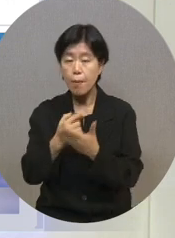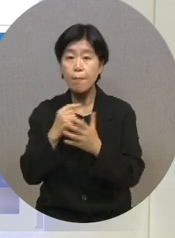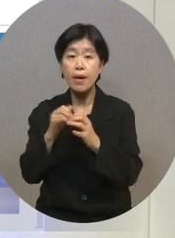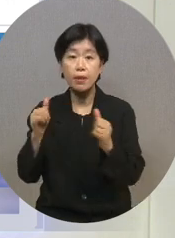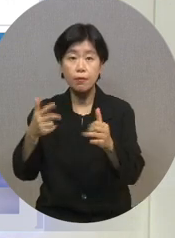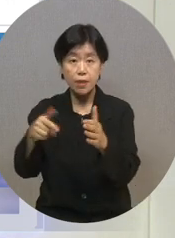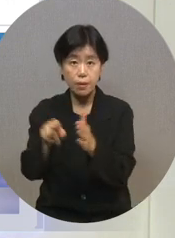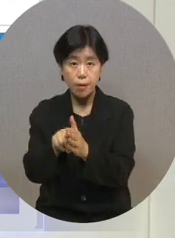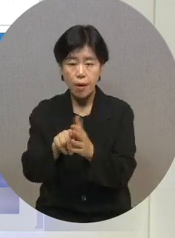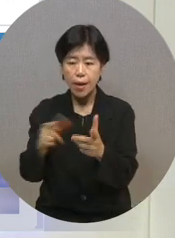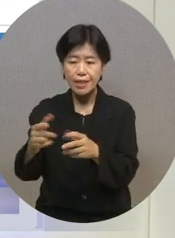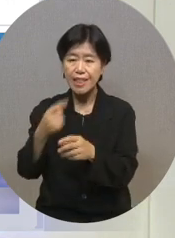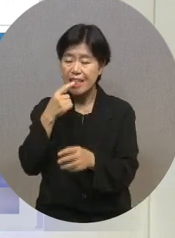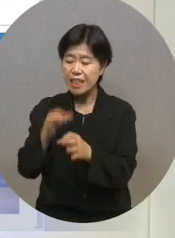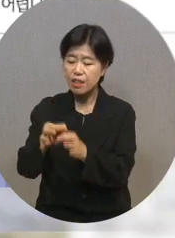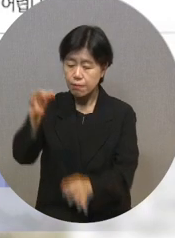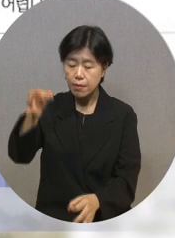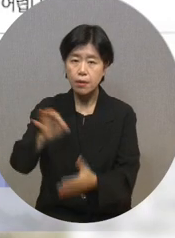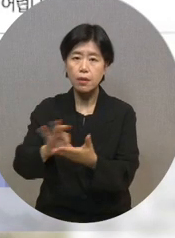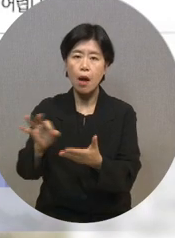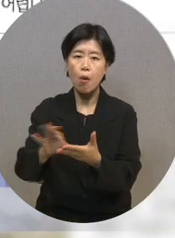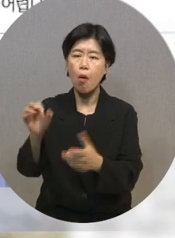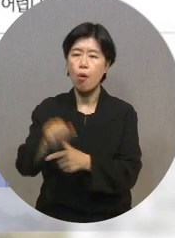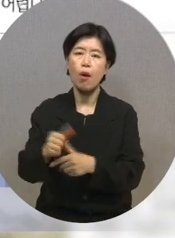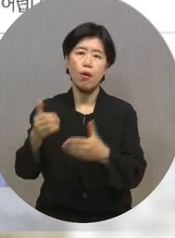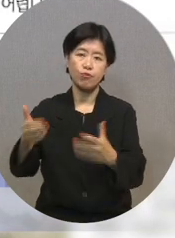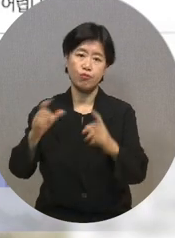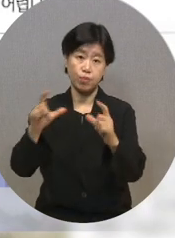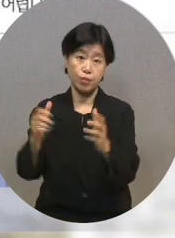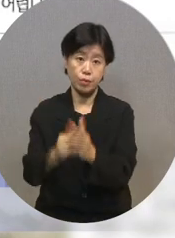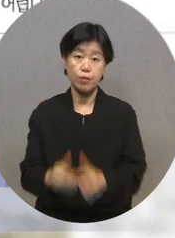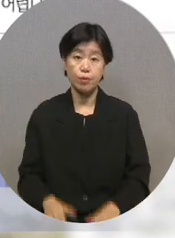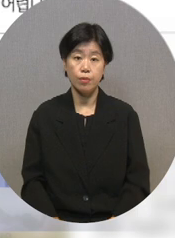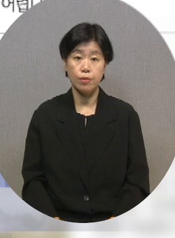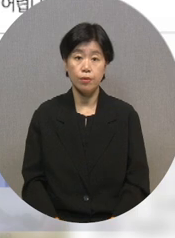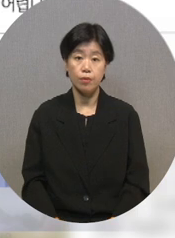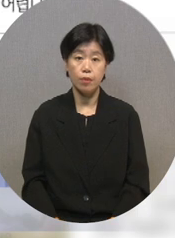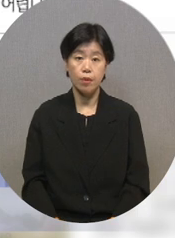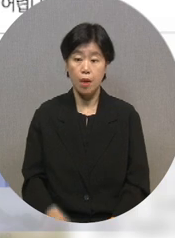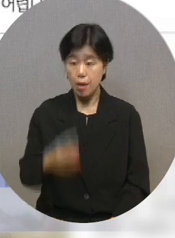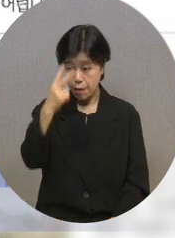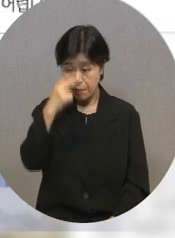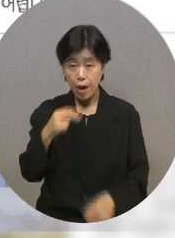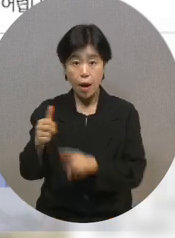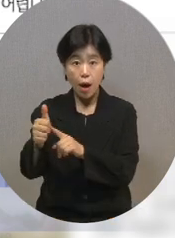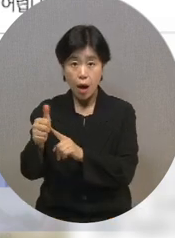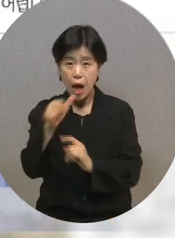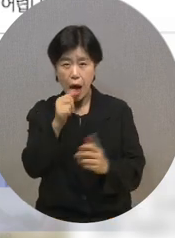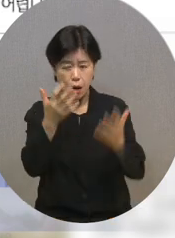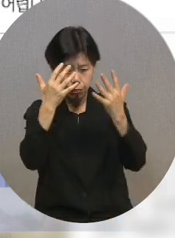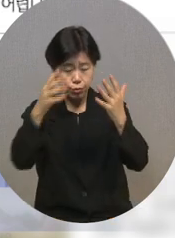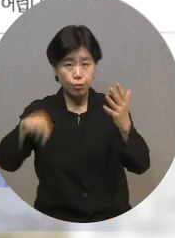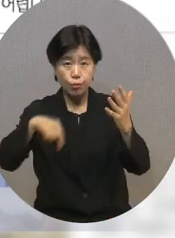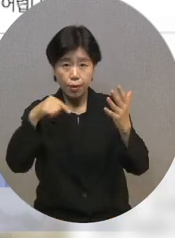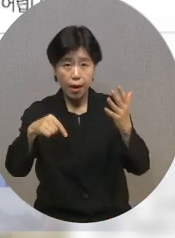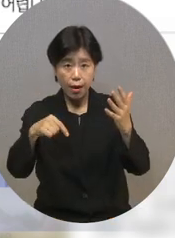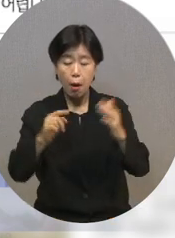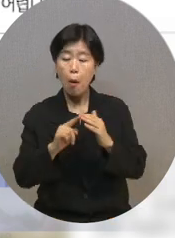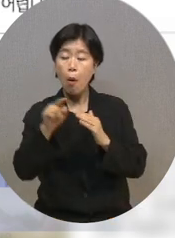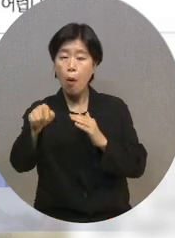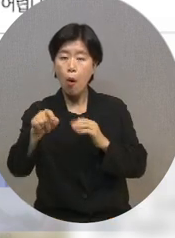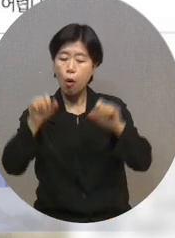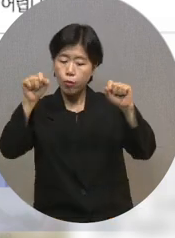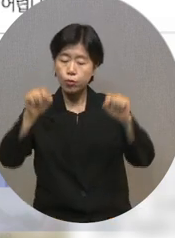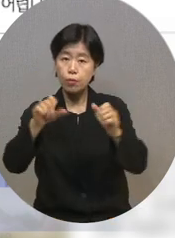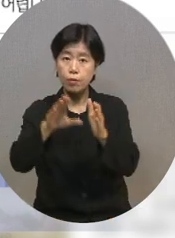의견을 표명했다는 기사입니다 인권에 따르면 김정희는 구치소에서 수용 중 실외운동 시간에